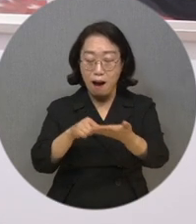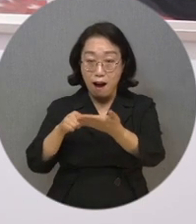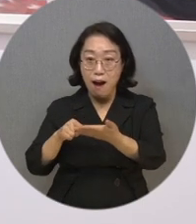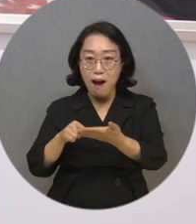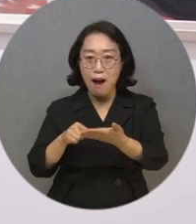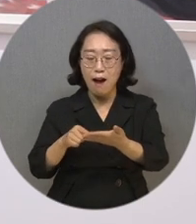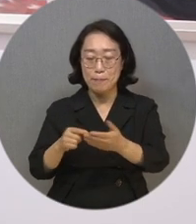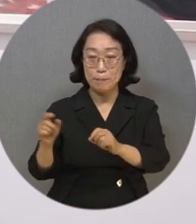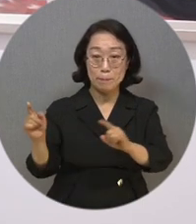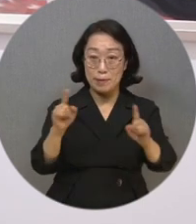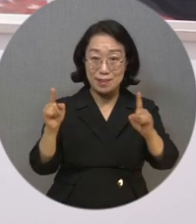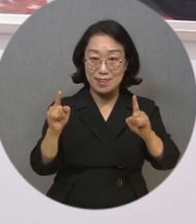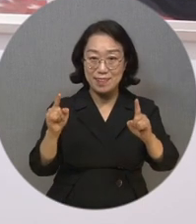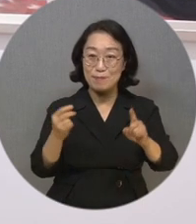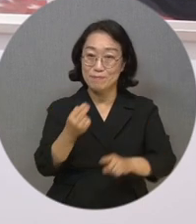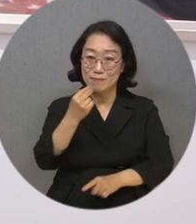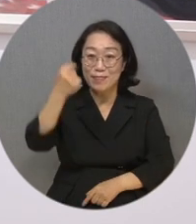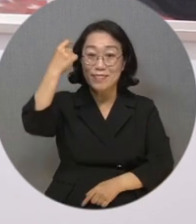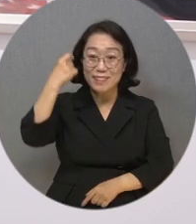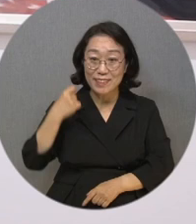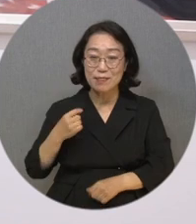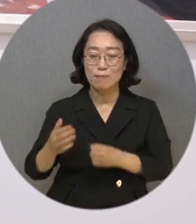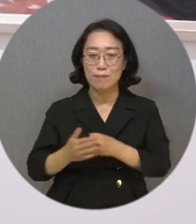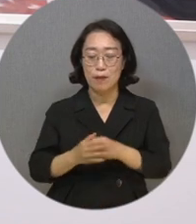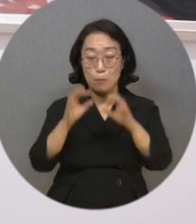살아 움직이는 생동감이 느껴져